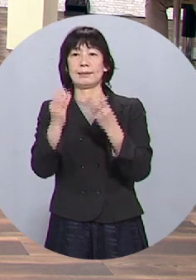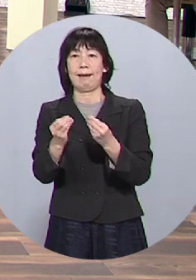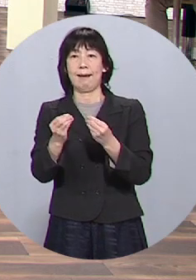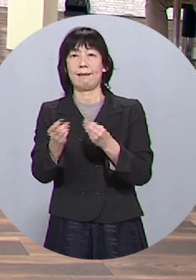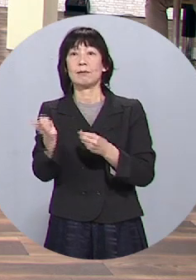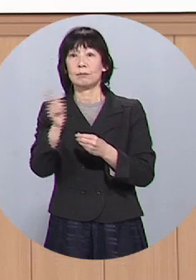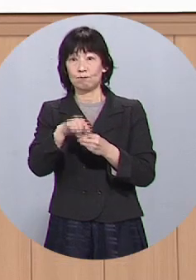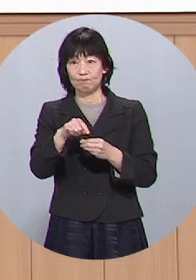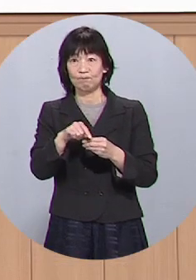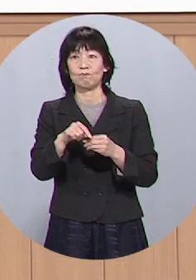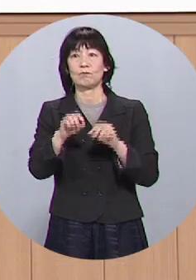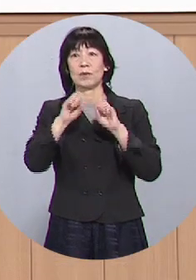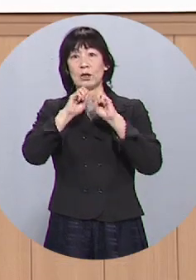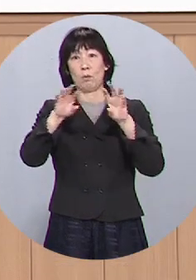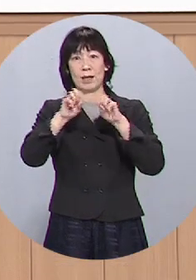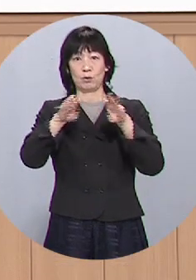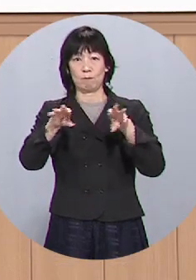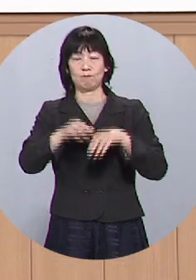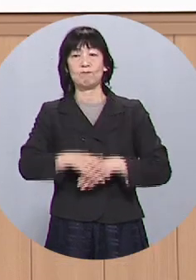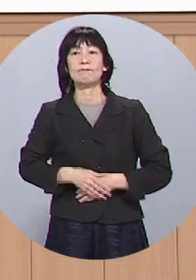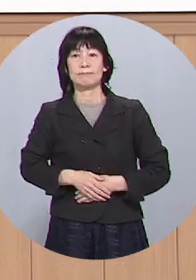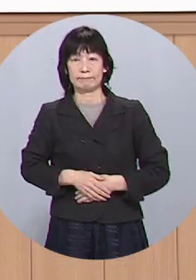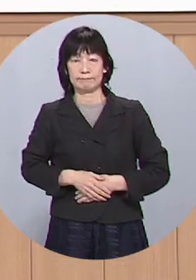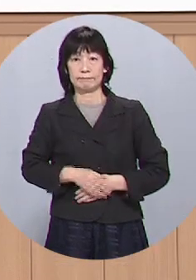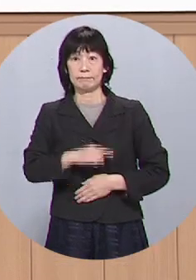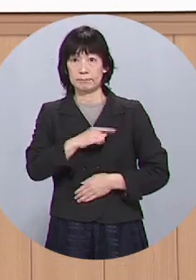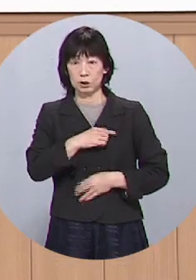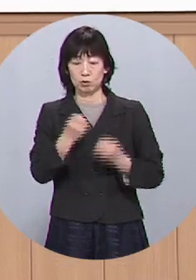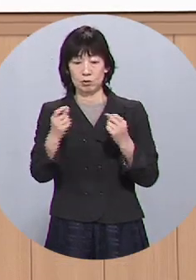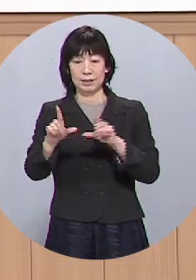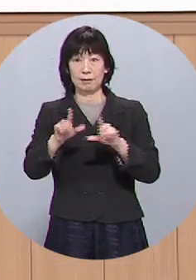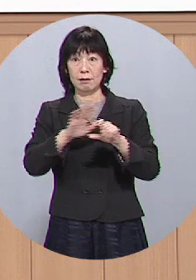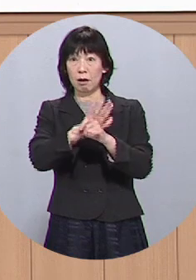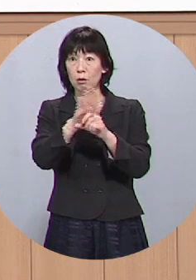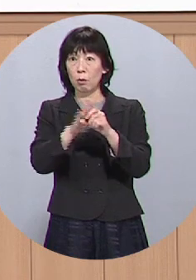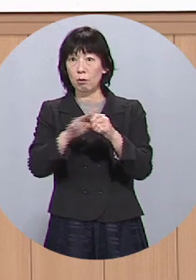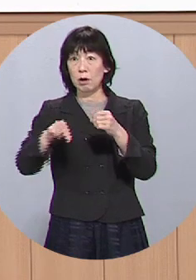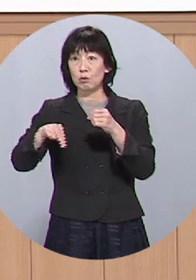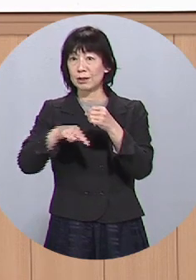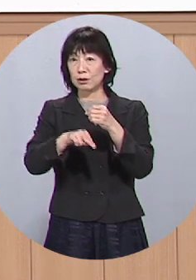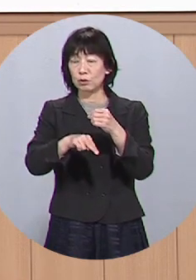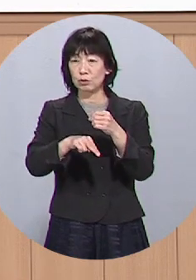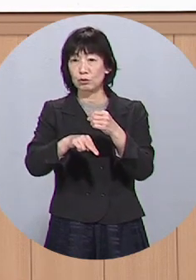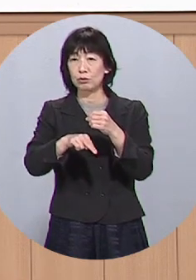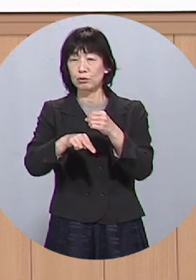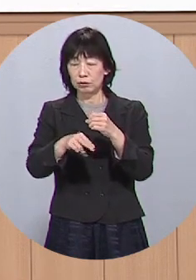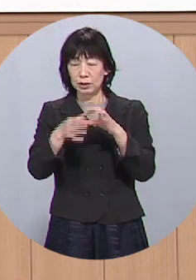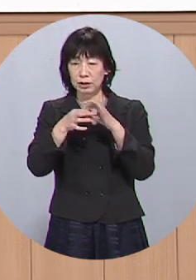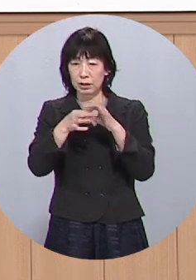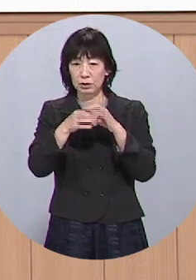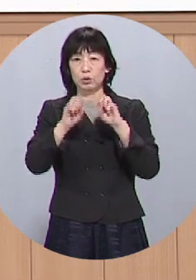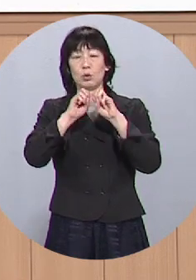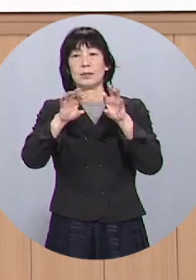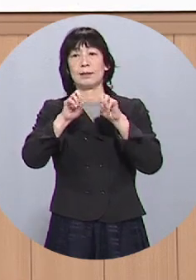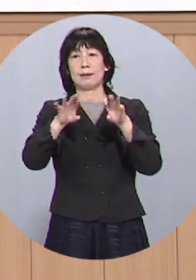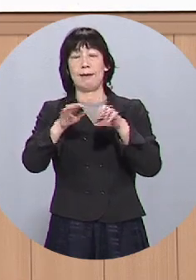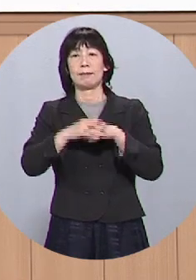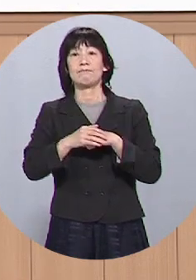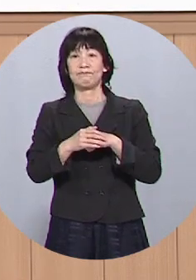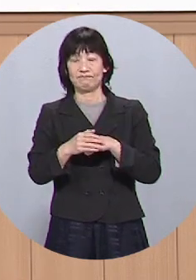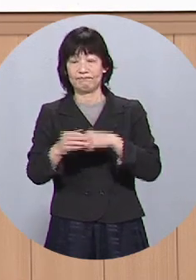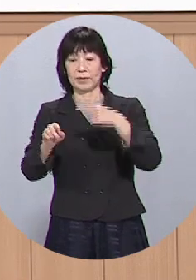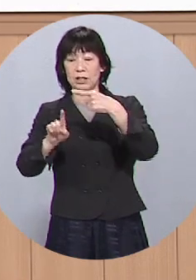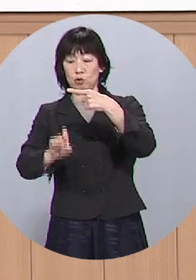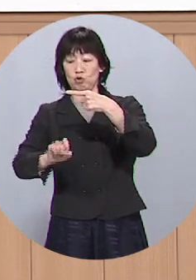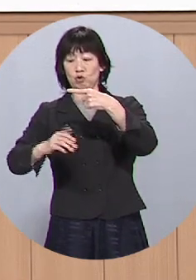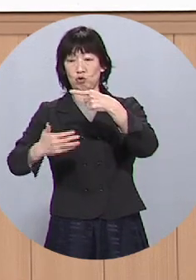佐々木さん。 はい、はじめに新型コロナウイルス感染症に関連したお知らせです。1月